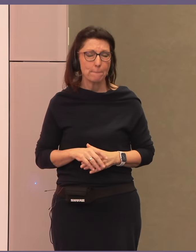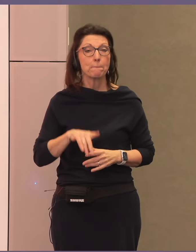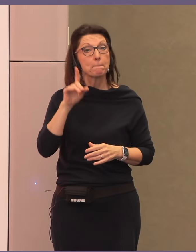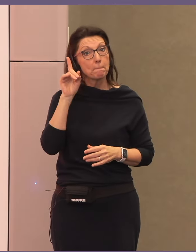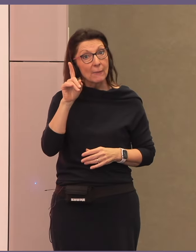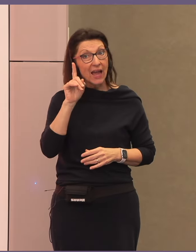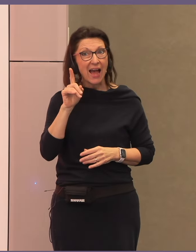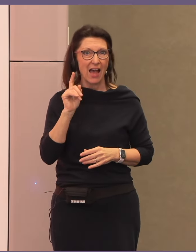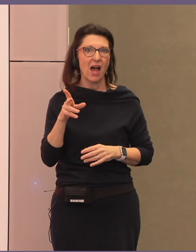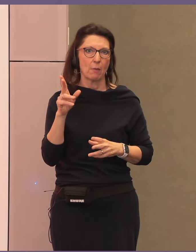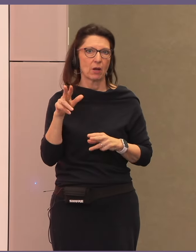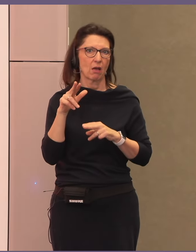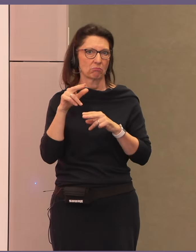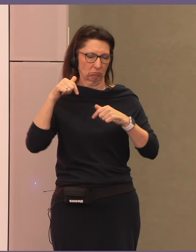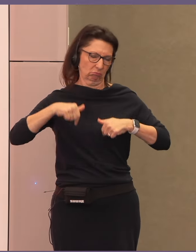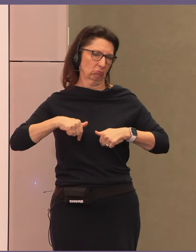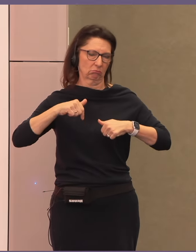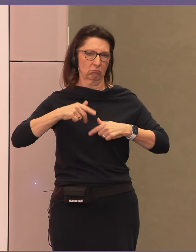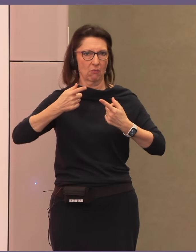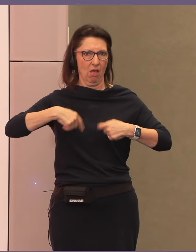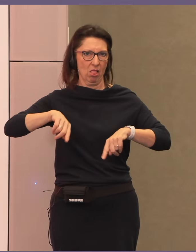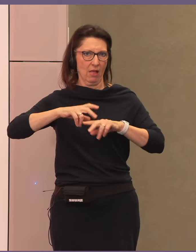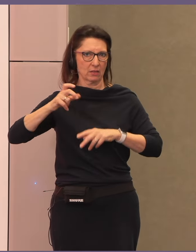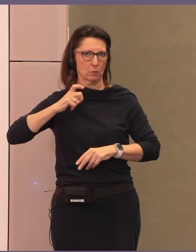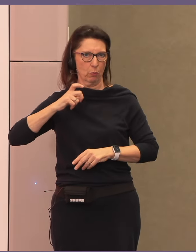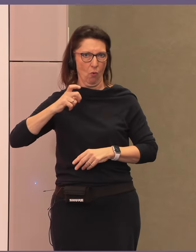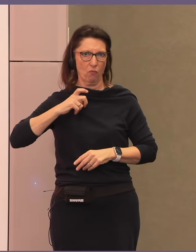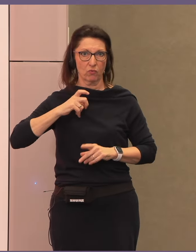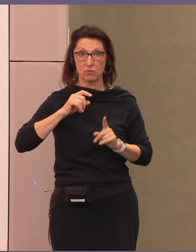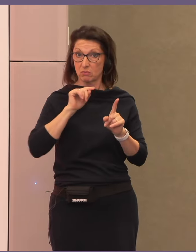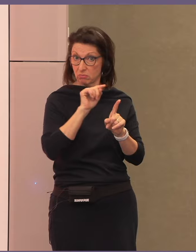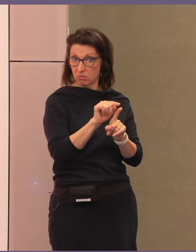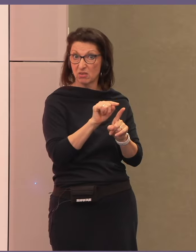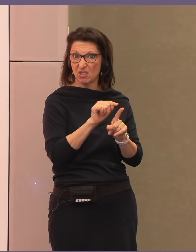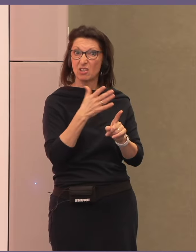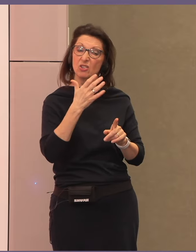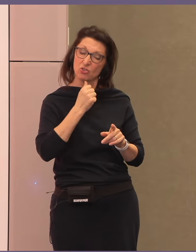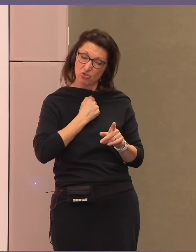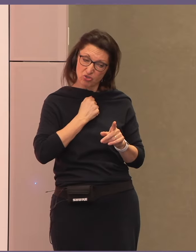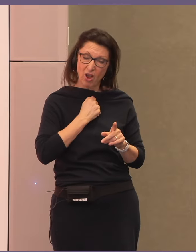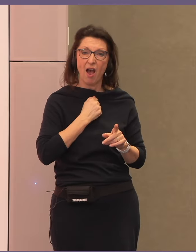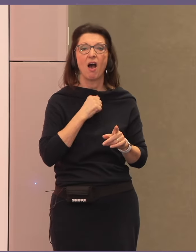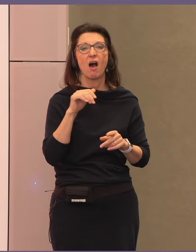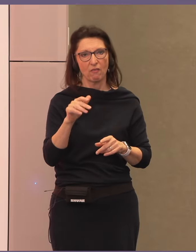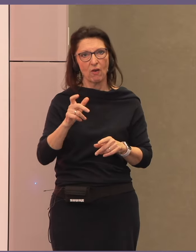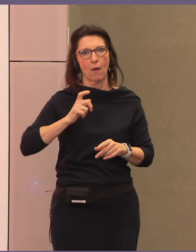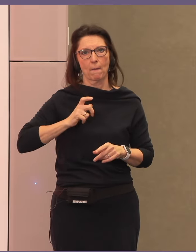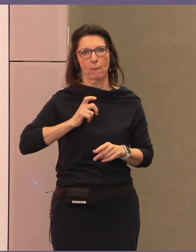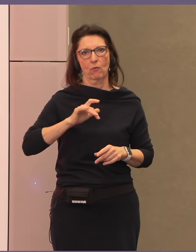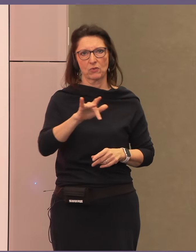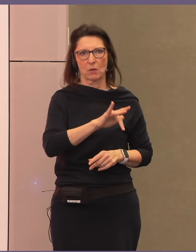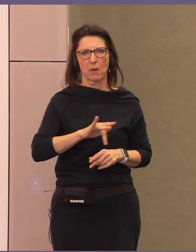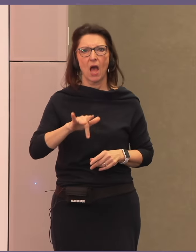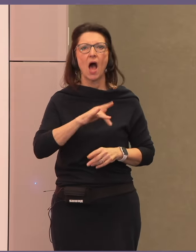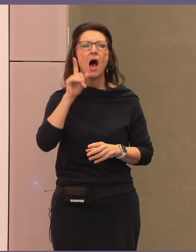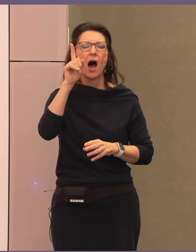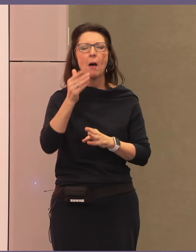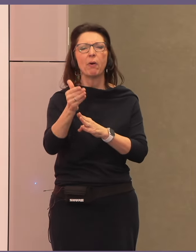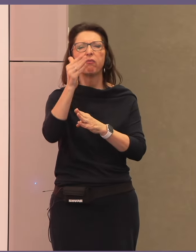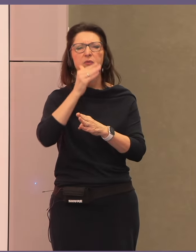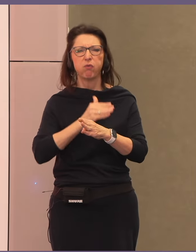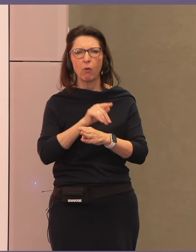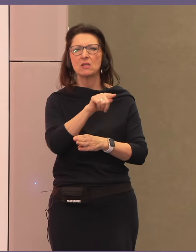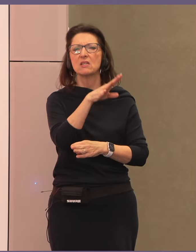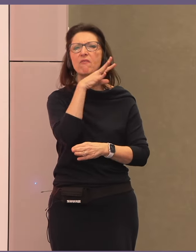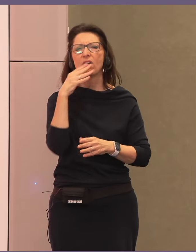vor allem von den nationalen Professoren bei ihrer schlussendlich erfolgreichen Habilitation einige Steine in den Weg gelegt bekommen haben.